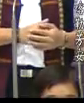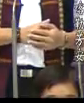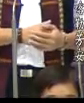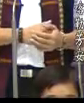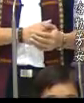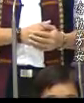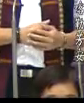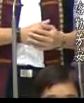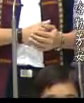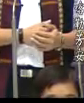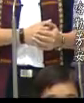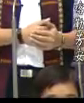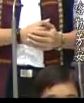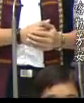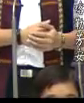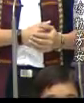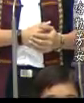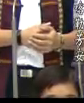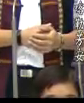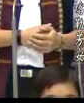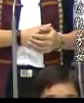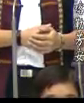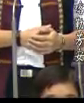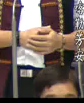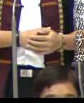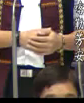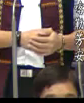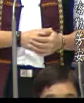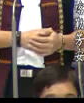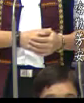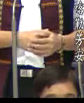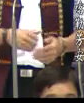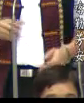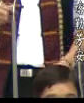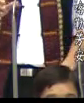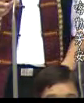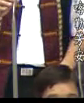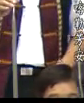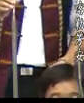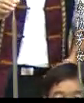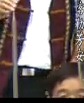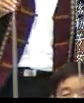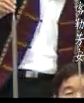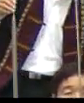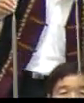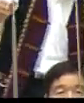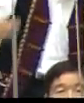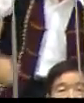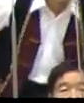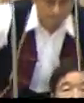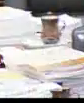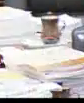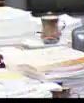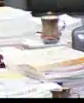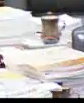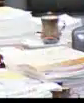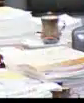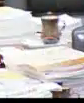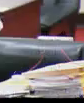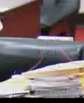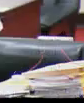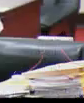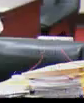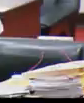会和议员一样，我们为我们的部落族人来争取建国桥的兴建。以上，谢谢。 好，请坐。